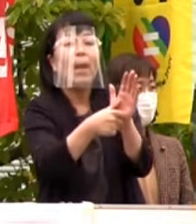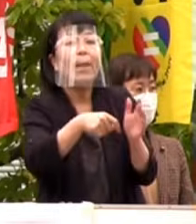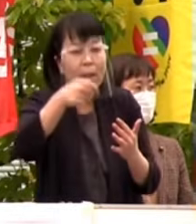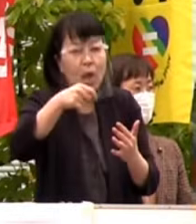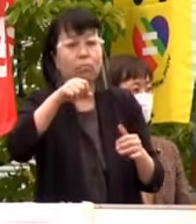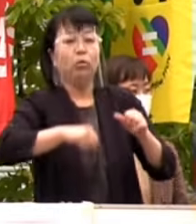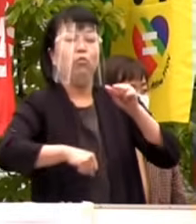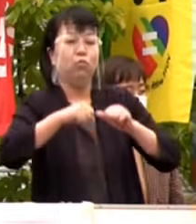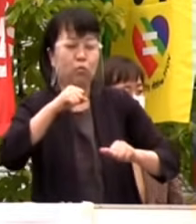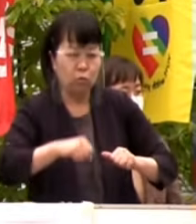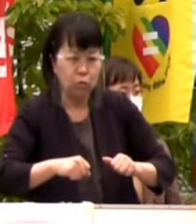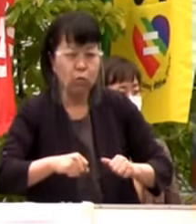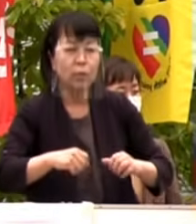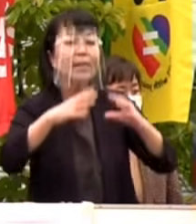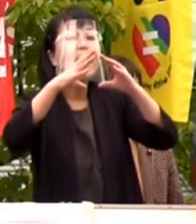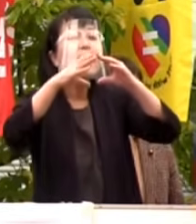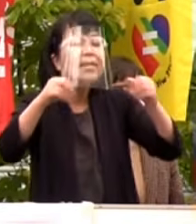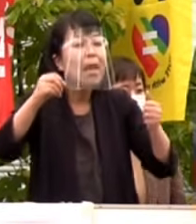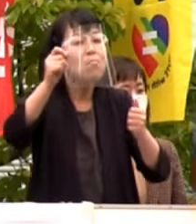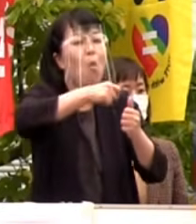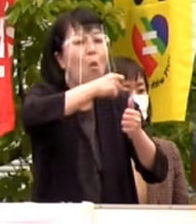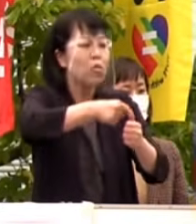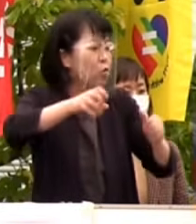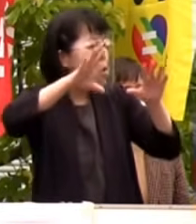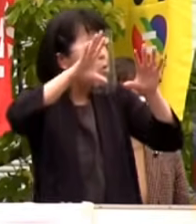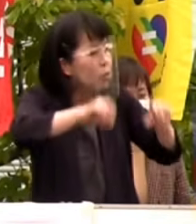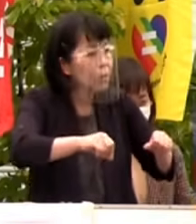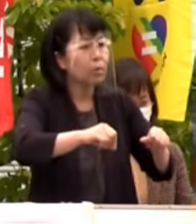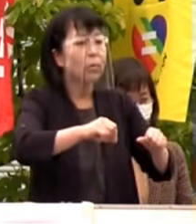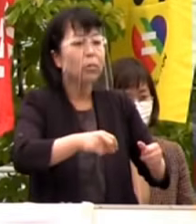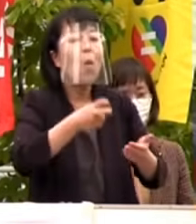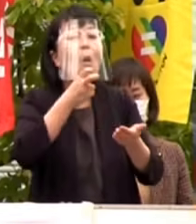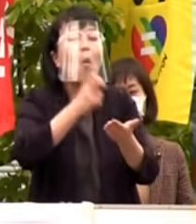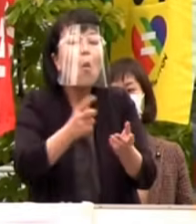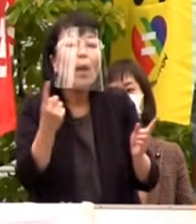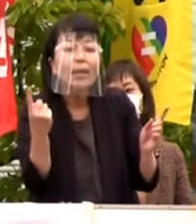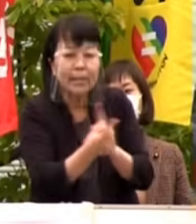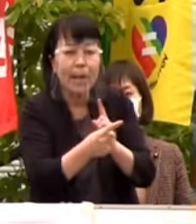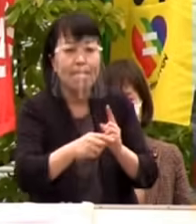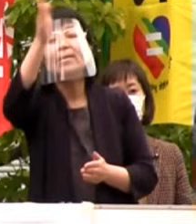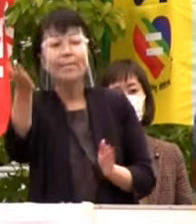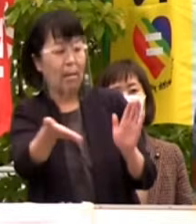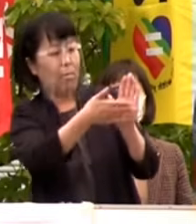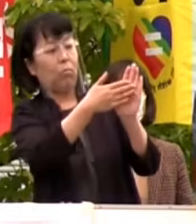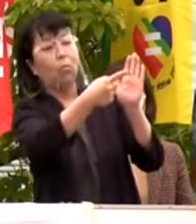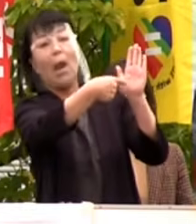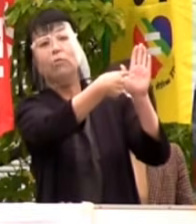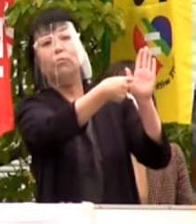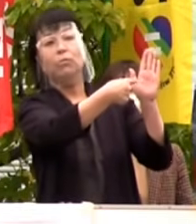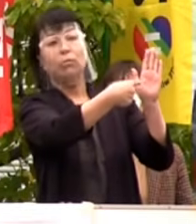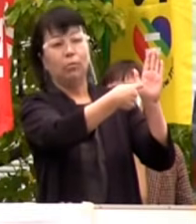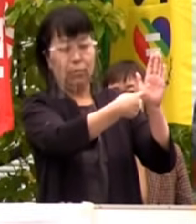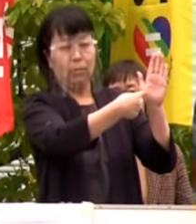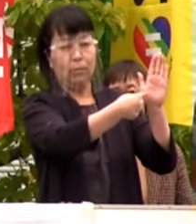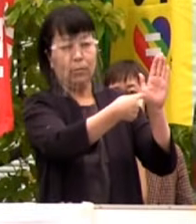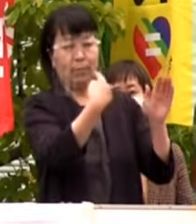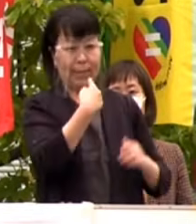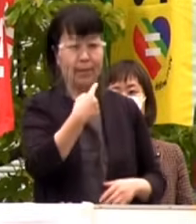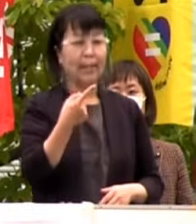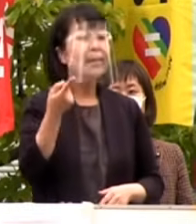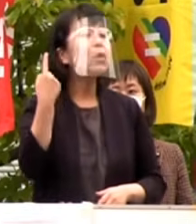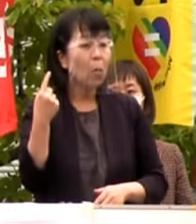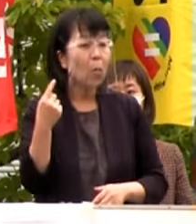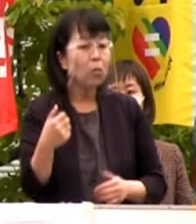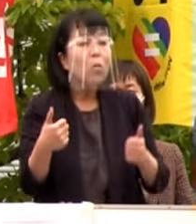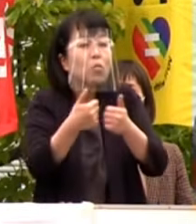して性暴力根絶のための法改正、みんな入ってるんです。私、昨日の党首討論